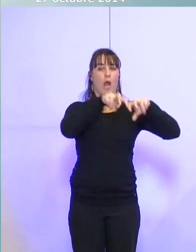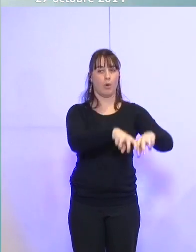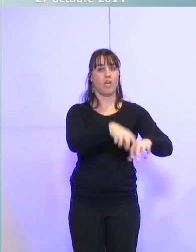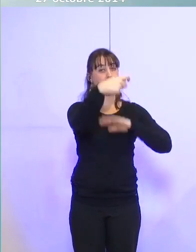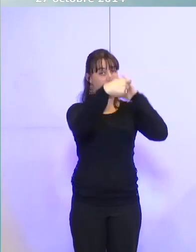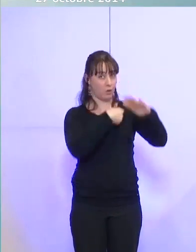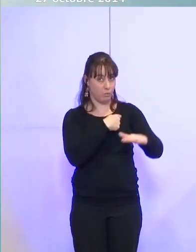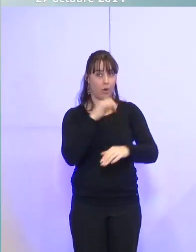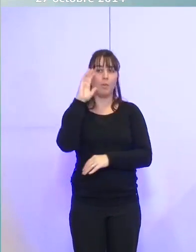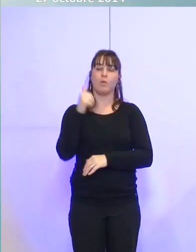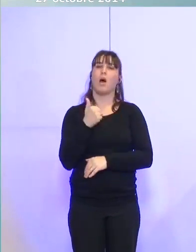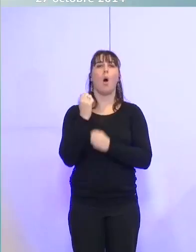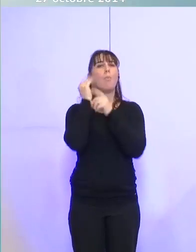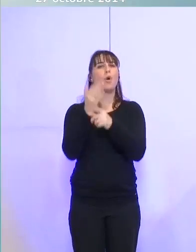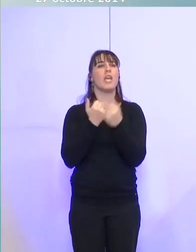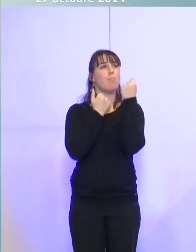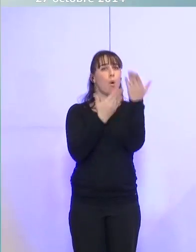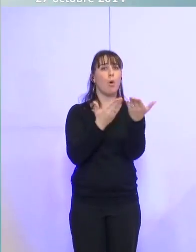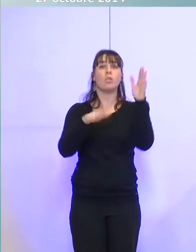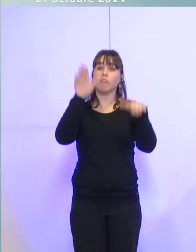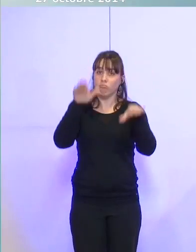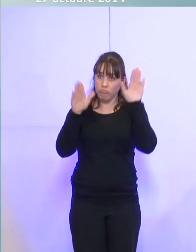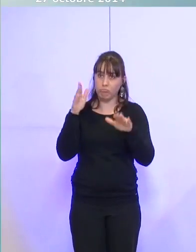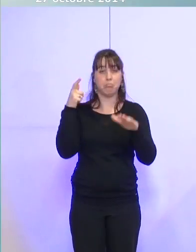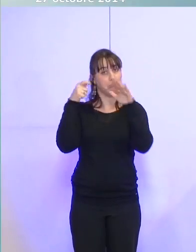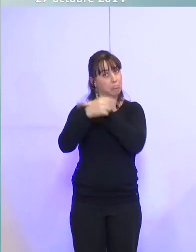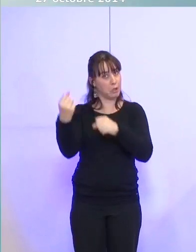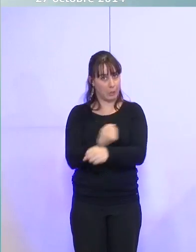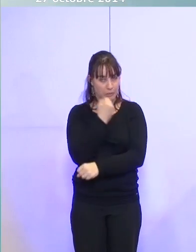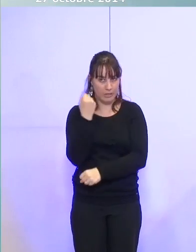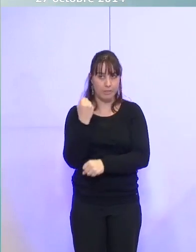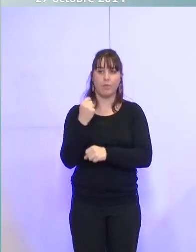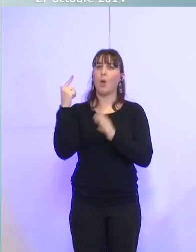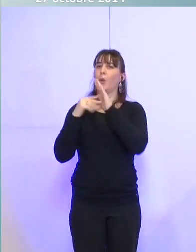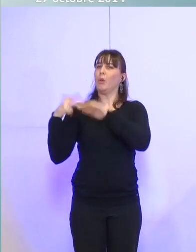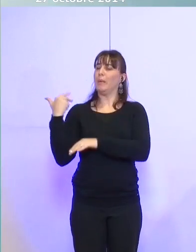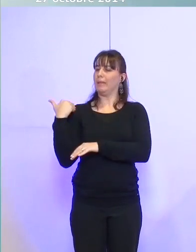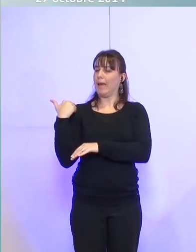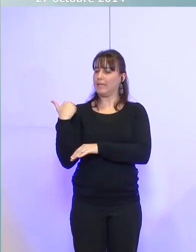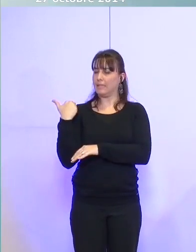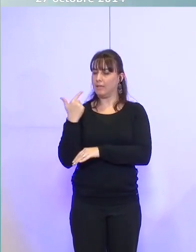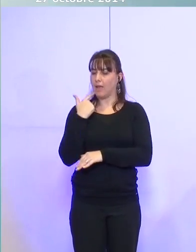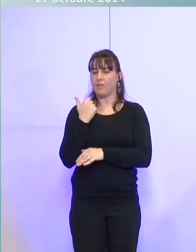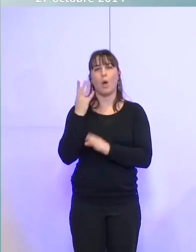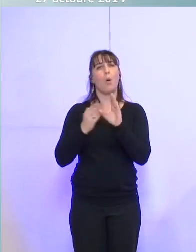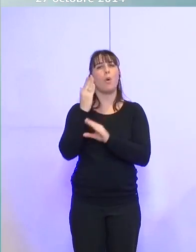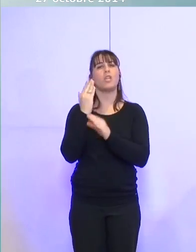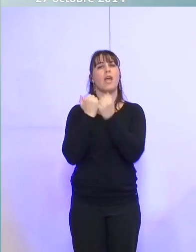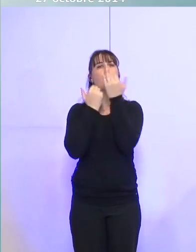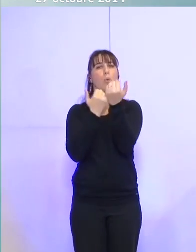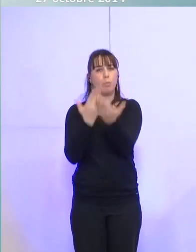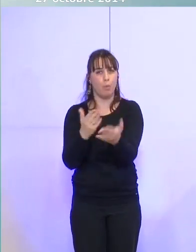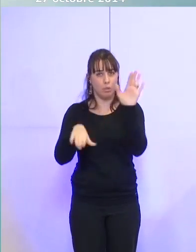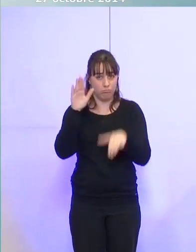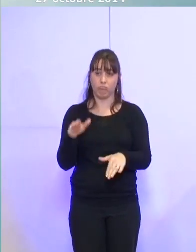partenaires ont répondu à un appel à projet et ont obtenu un financement dans ce cadre. Et en 2013, lors de cette réponse à l'appel à projet, la ville de